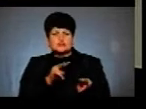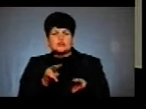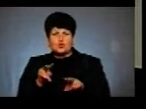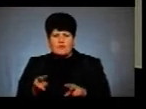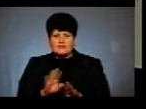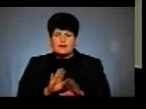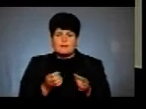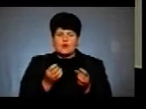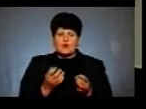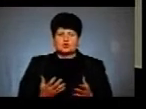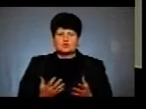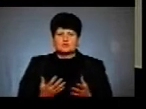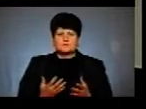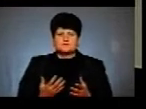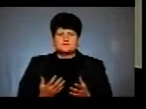не просто